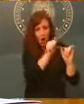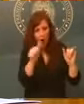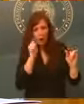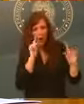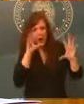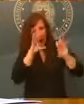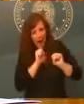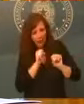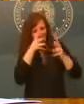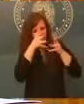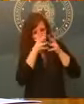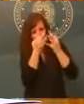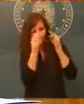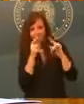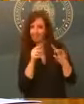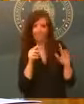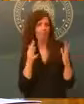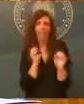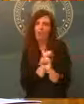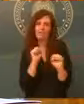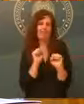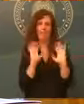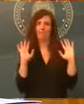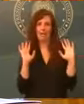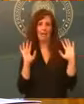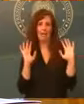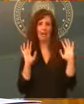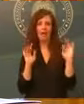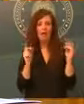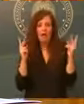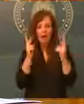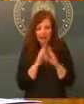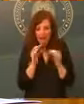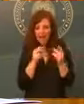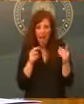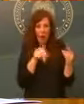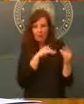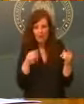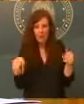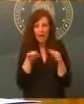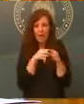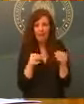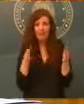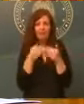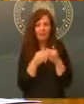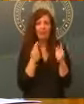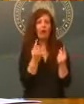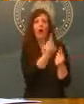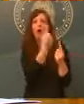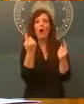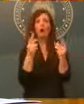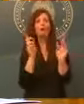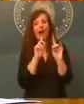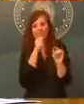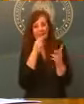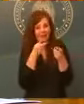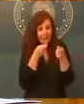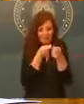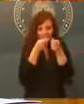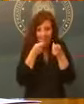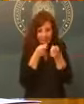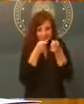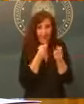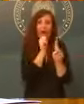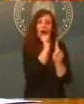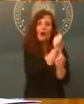Gli studenti e le studentesse non sono monadi isolate. Vanno coltivati. E un docente, con tutta